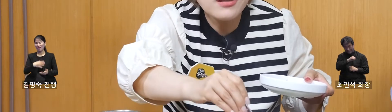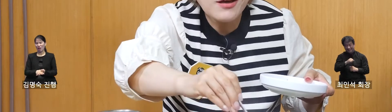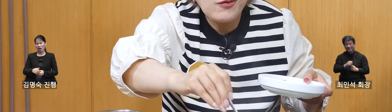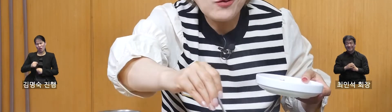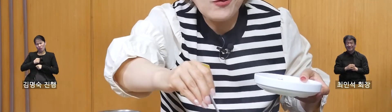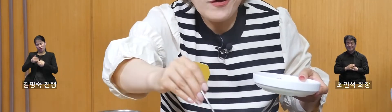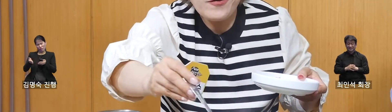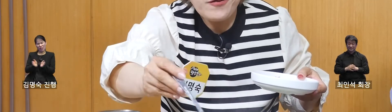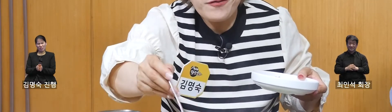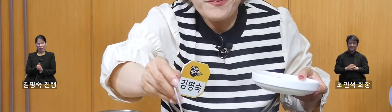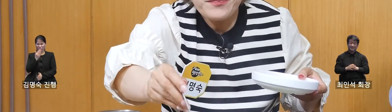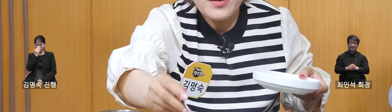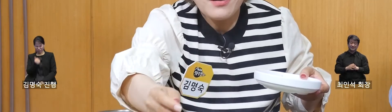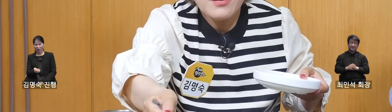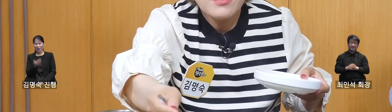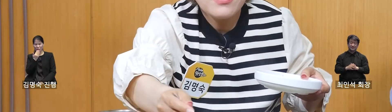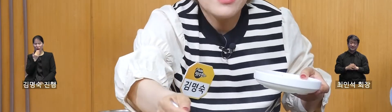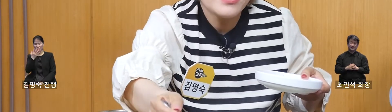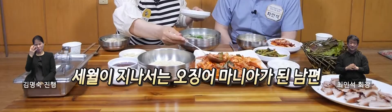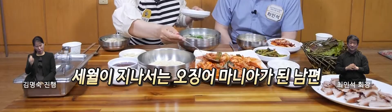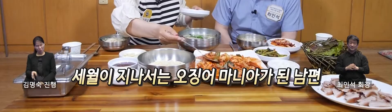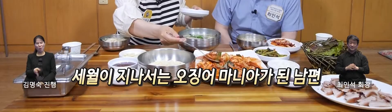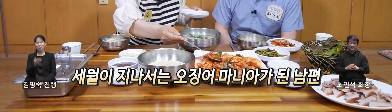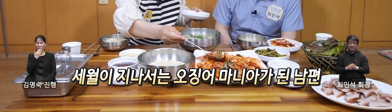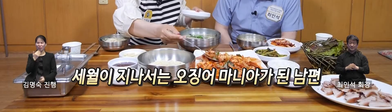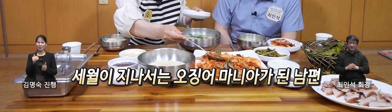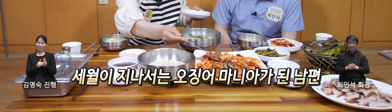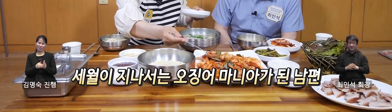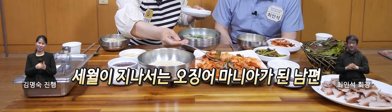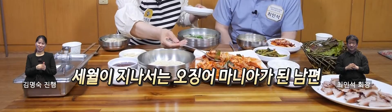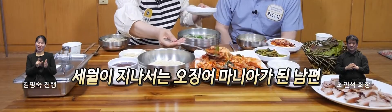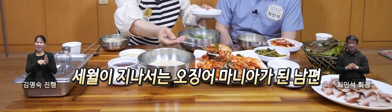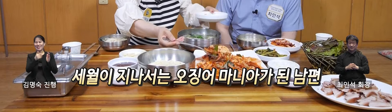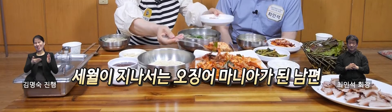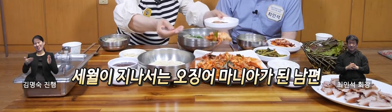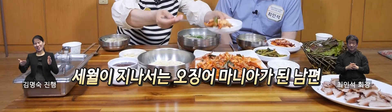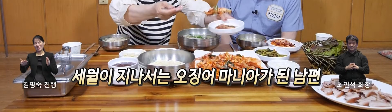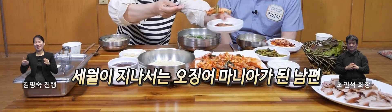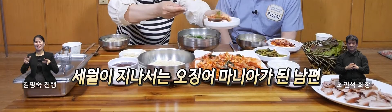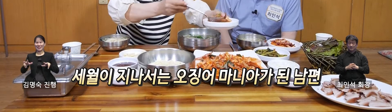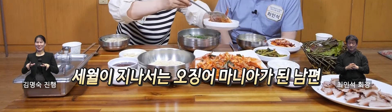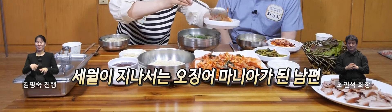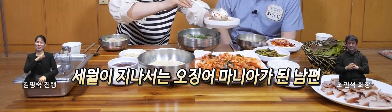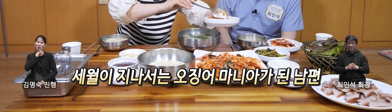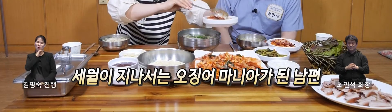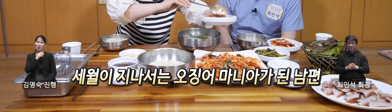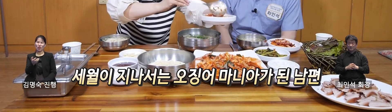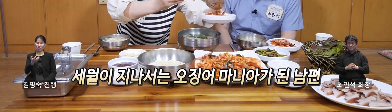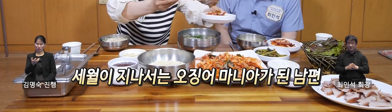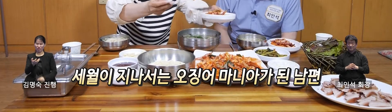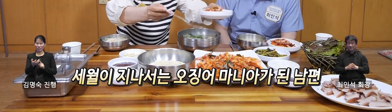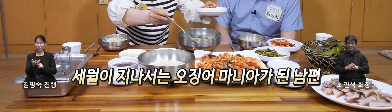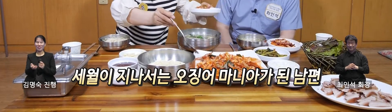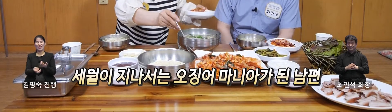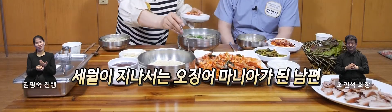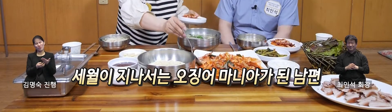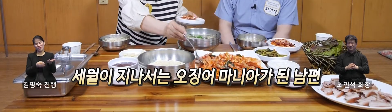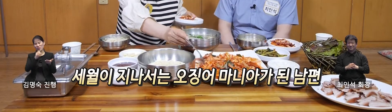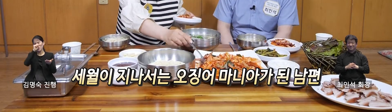너무 질리게 먹은 거예요. 근데 이제 세월이 좀 지나니까 오징어 좋아하더라고요.